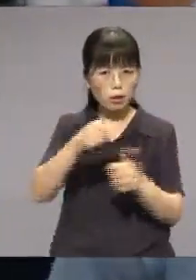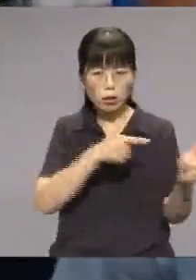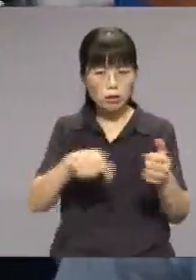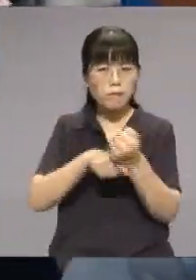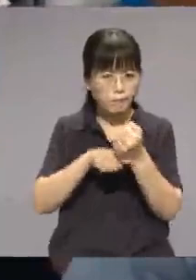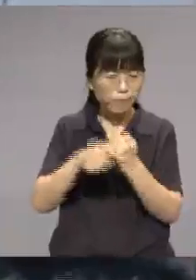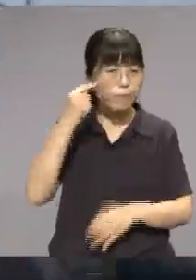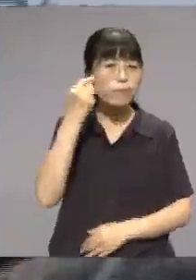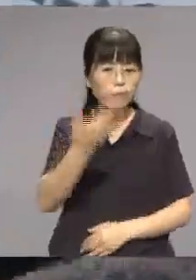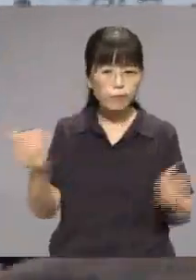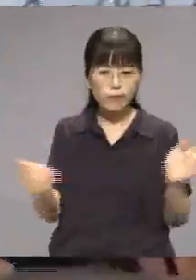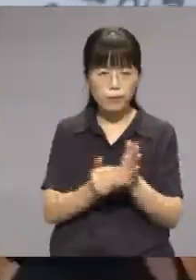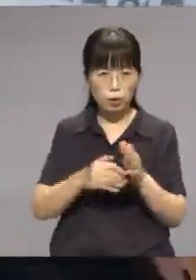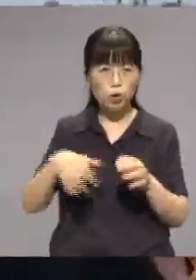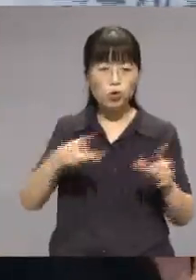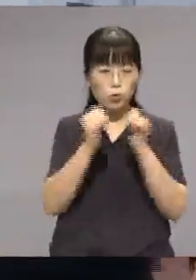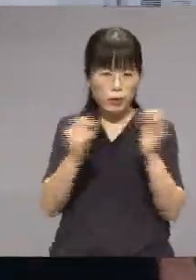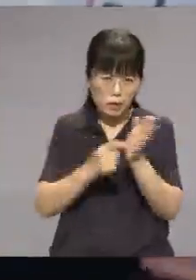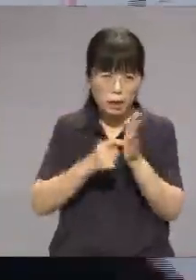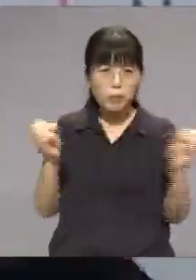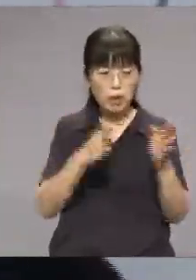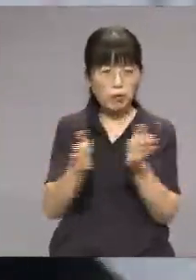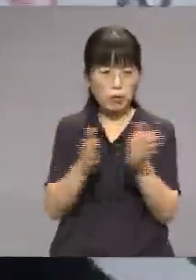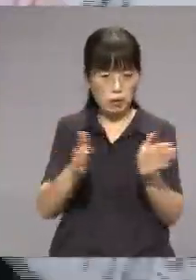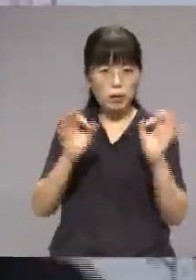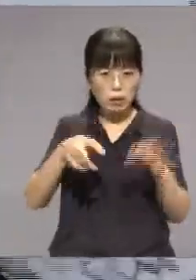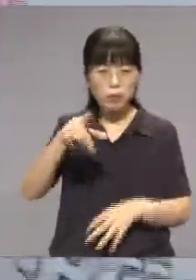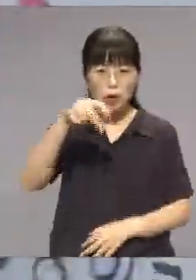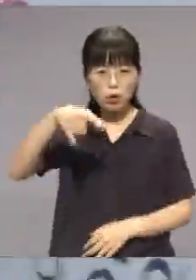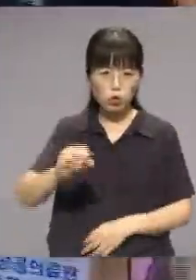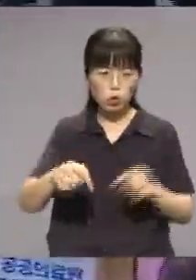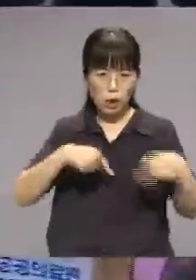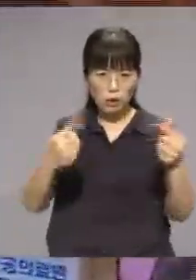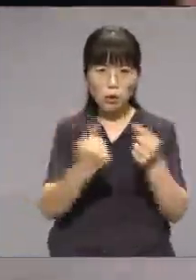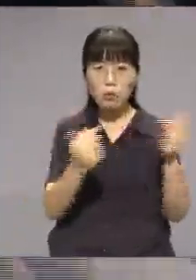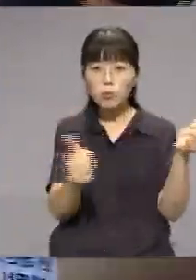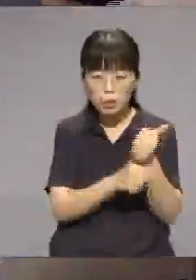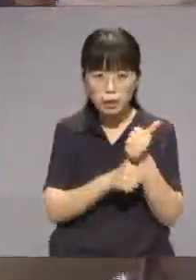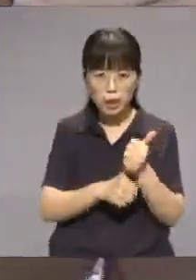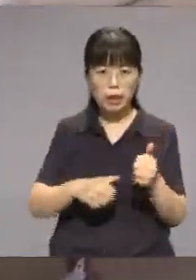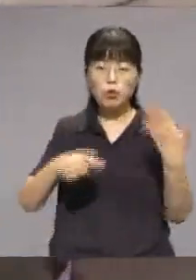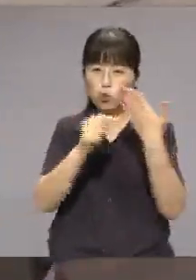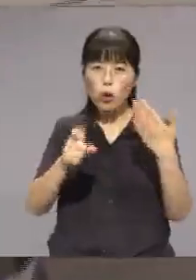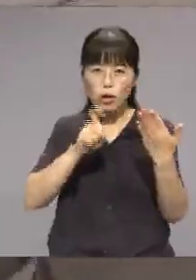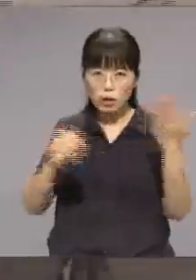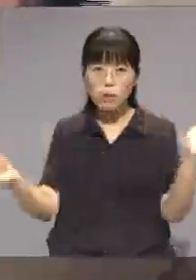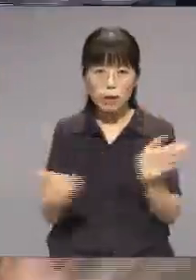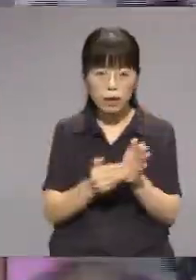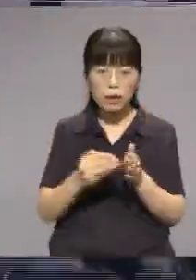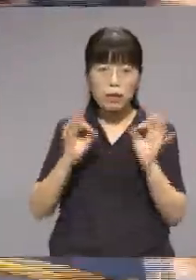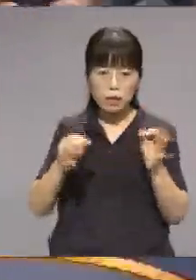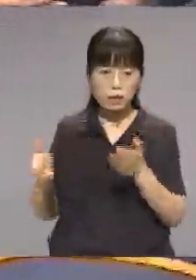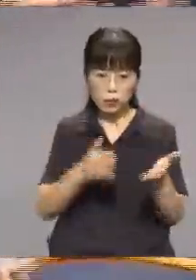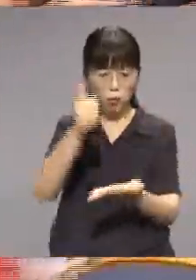따져 물었습니다. 주민과의 긴급 대화에 나선 김성준 경기도 행정 1부지사는 다음 달 10일까지